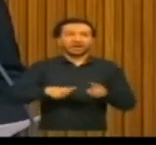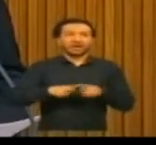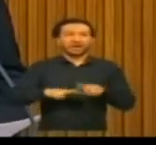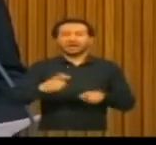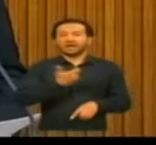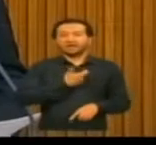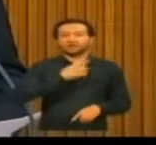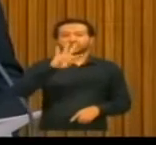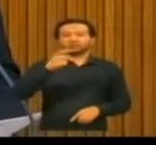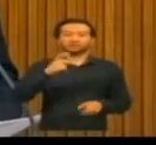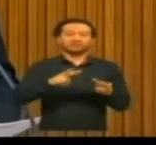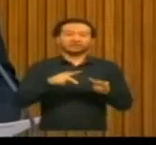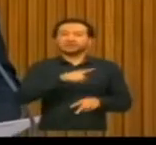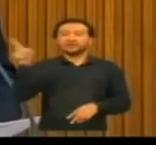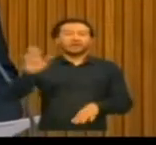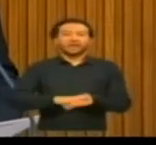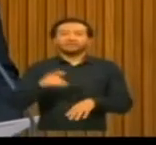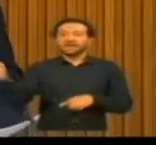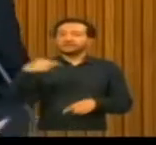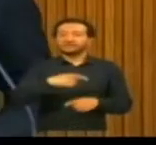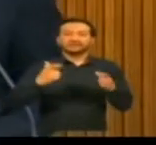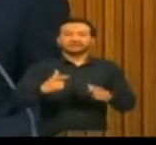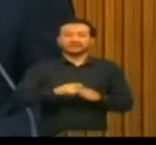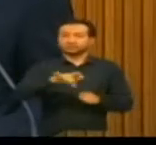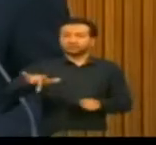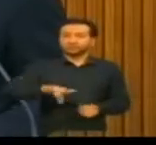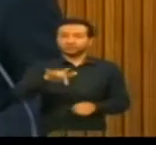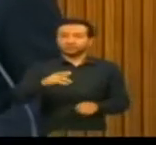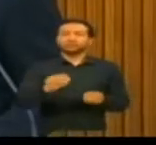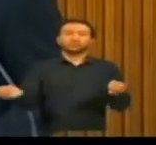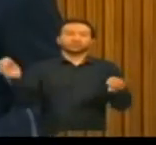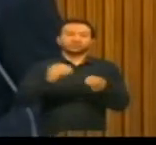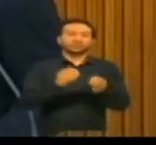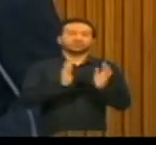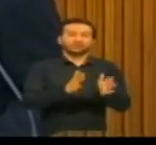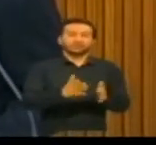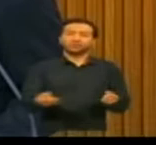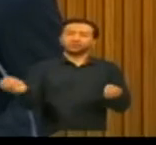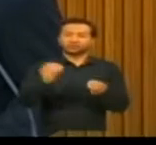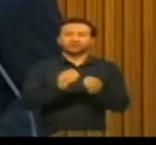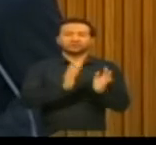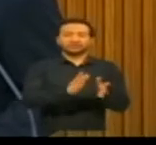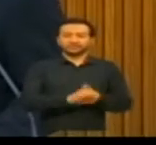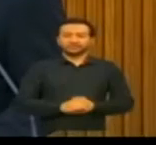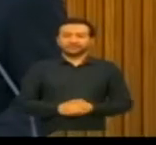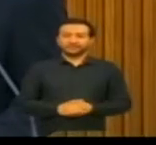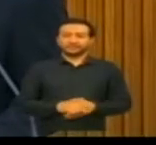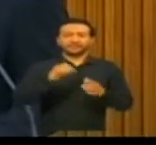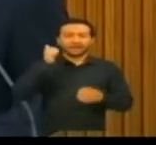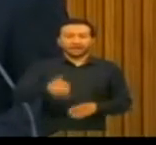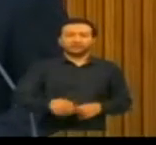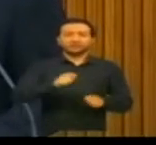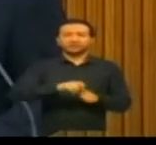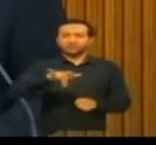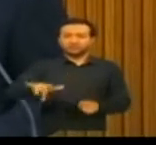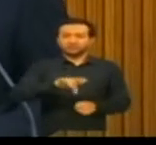49. maddesi. Hangi tedbir alındı? İşsizlik habire tırmanıyor. Habire tırmanıyor. Her gün işsizler